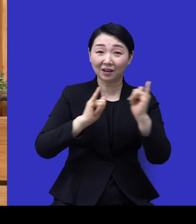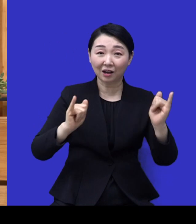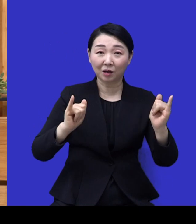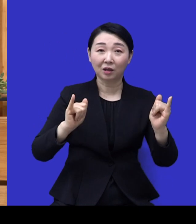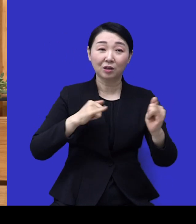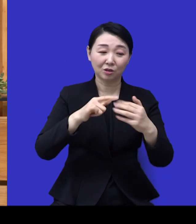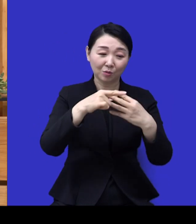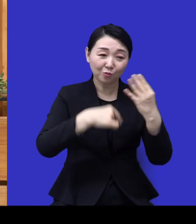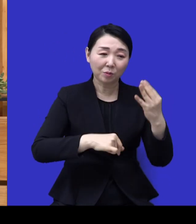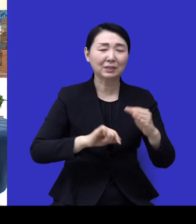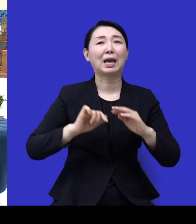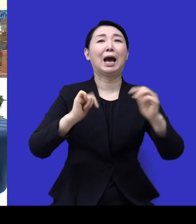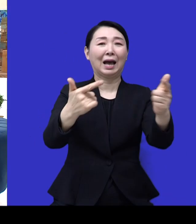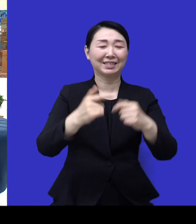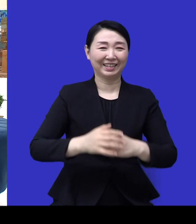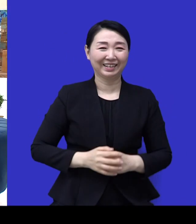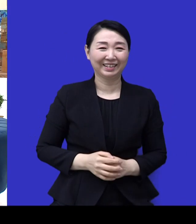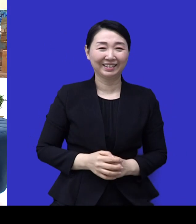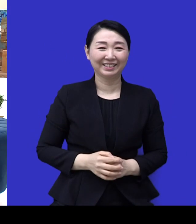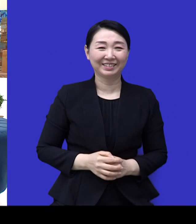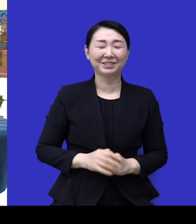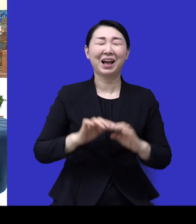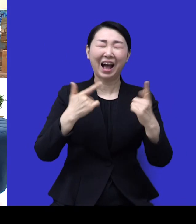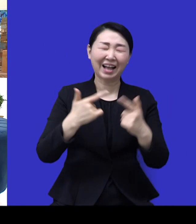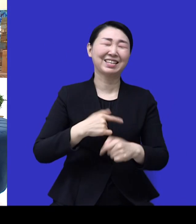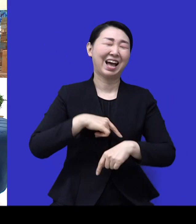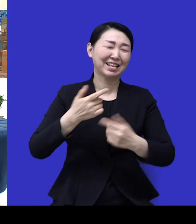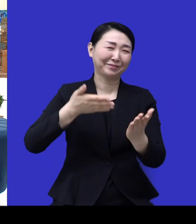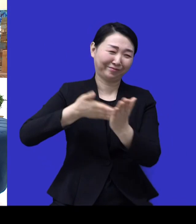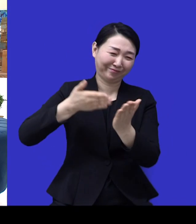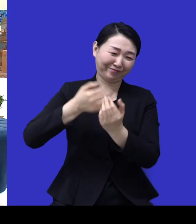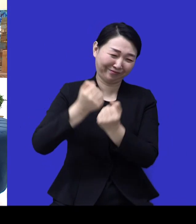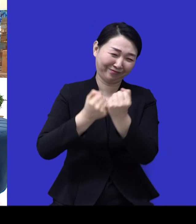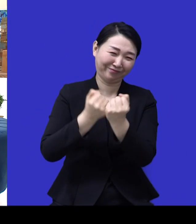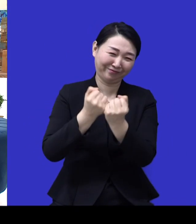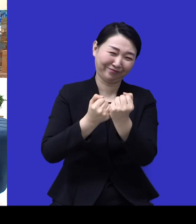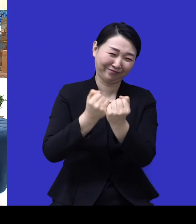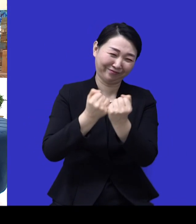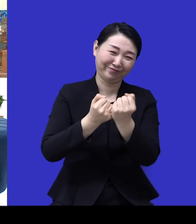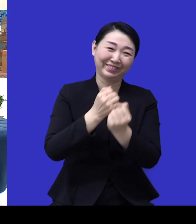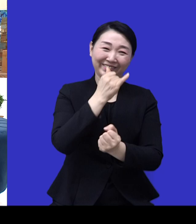이 프로그램은 그게 아니다. 얼마나 얼굴 얘기를 하시냐면 우린 경쟁사다.